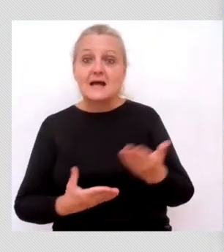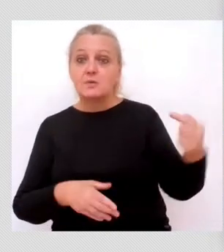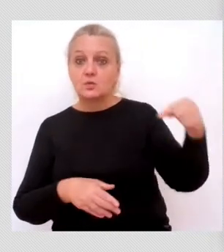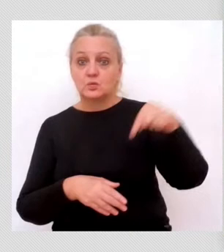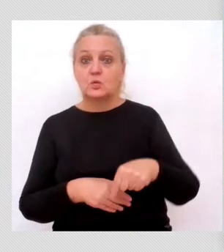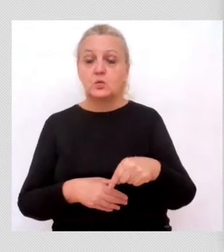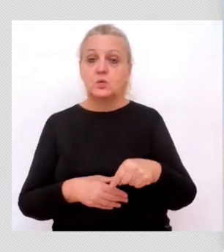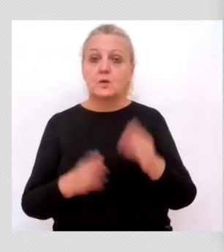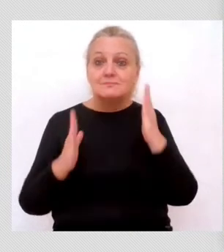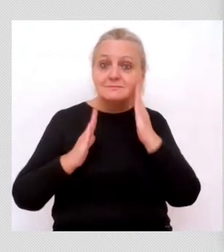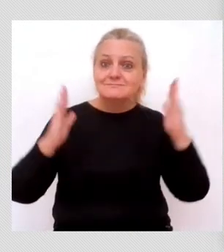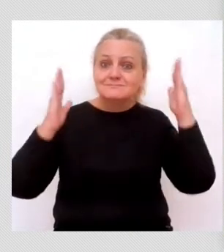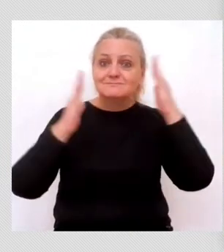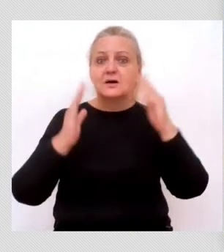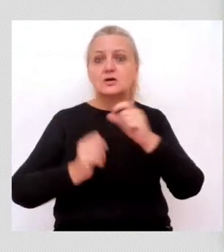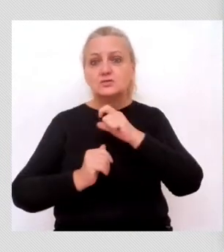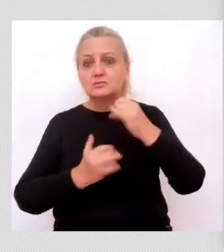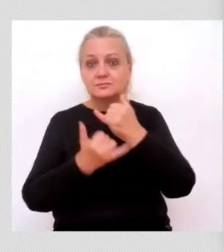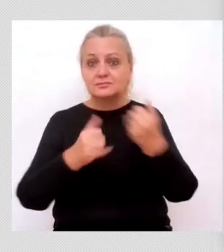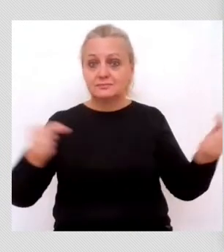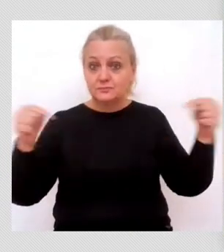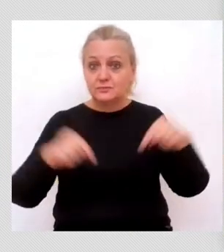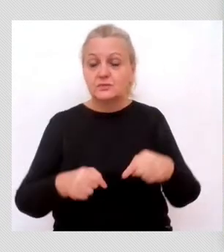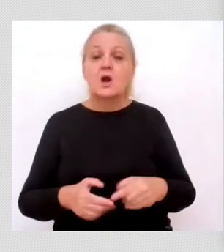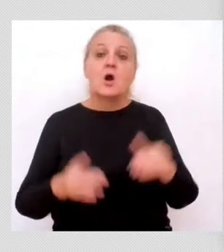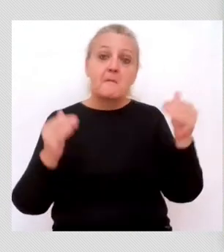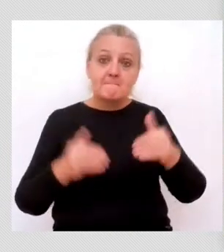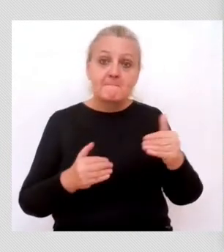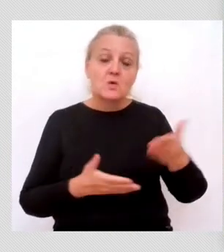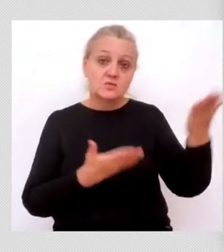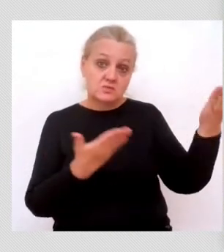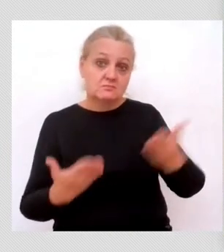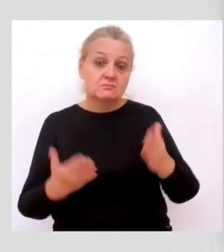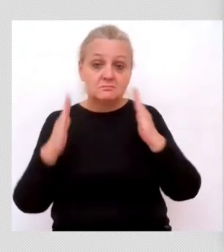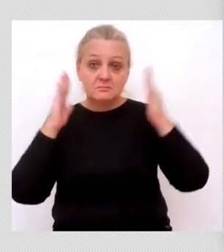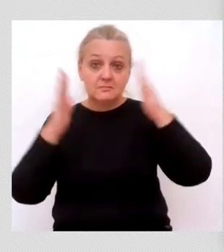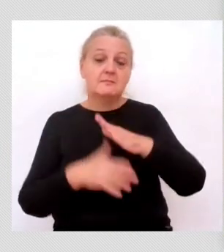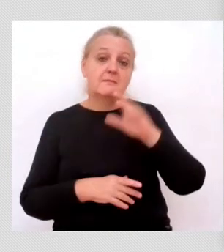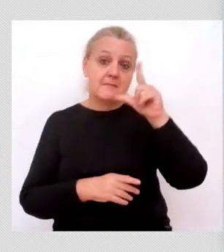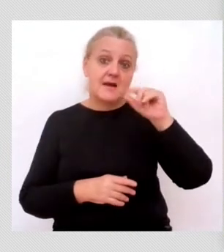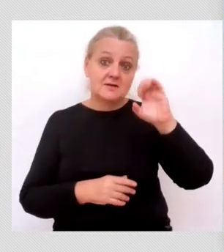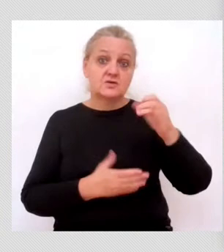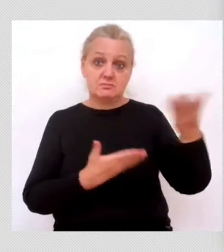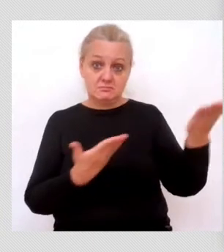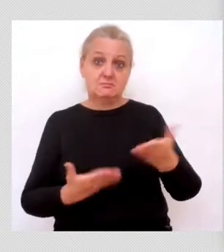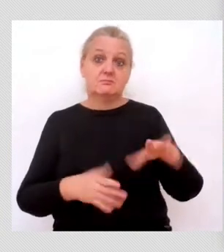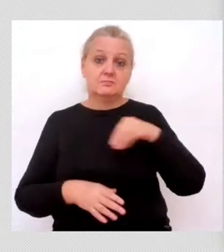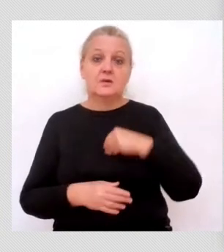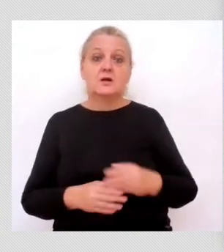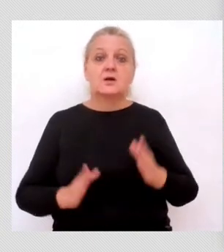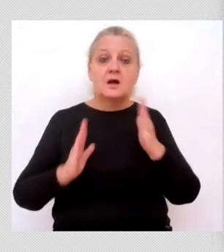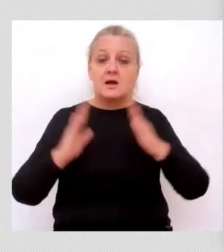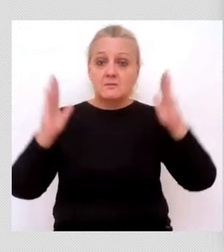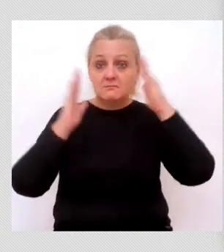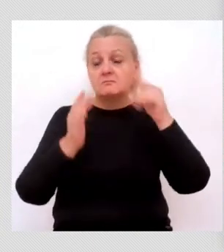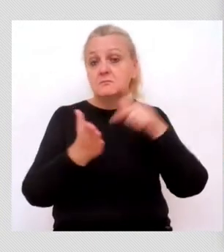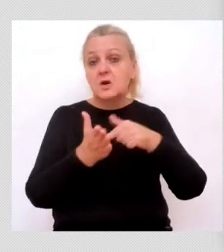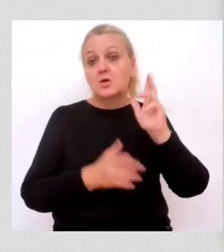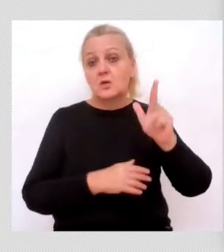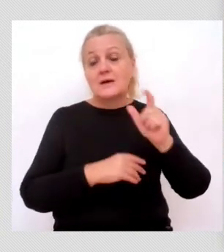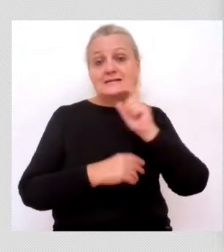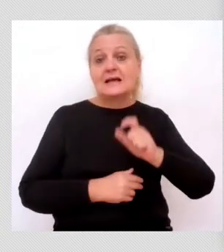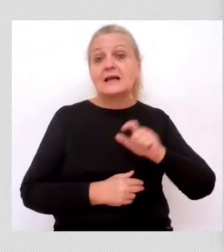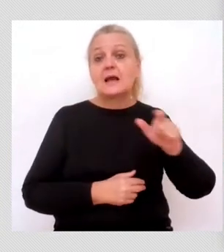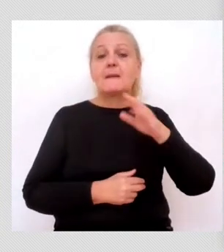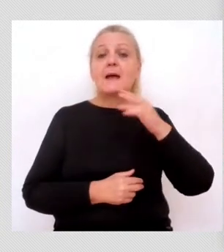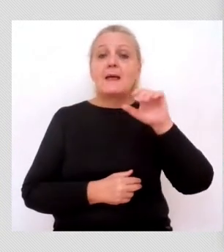z episkopatu? Może sekretarz biskupa Rysia by na przykład przyjął takie zaproszenie. Albo biskupa Nycza. Albo